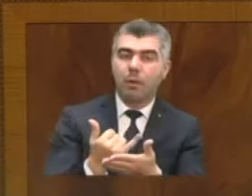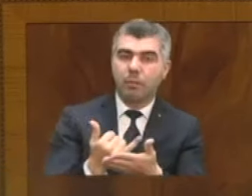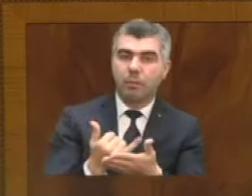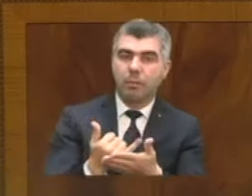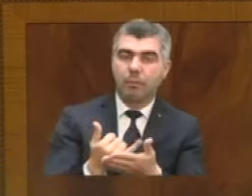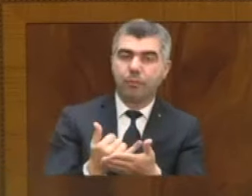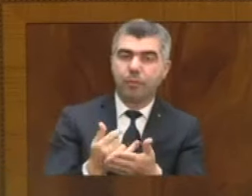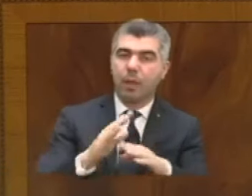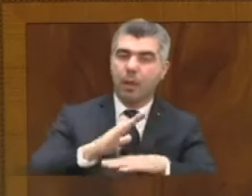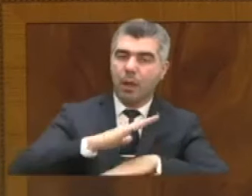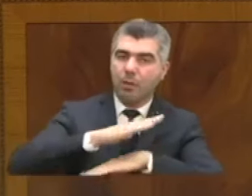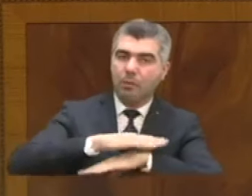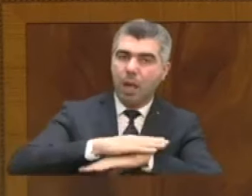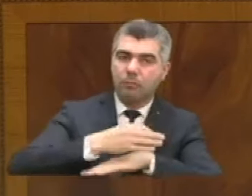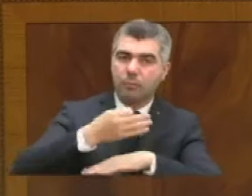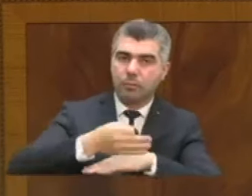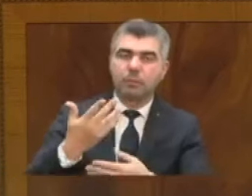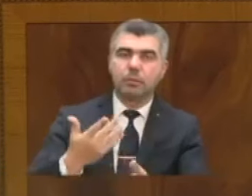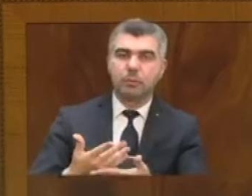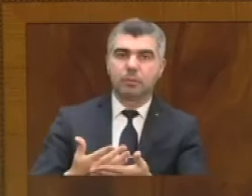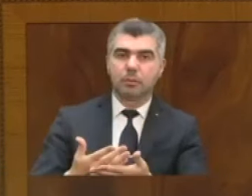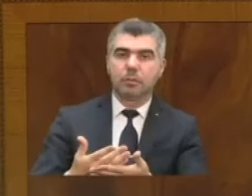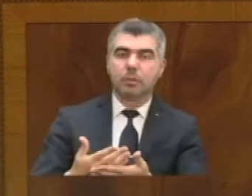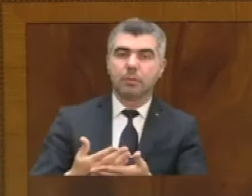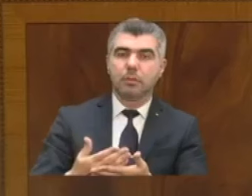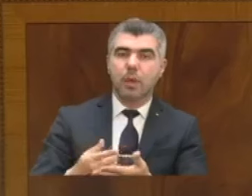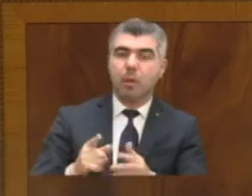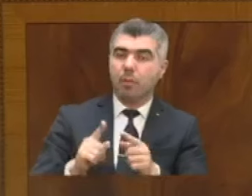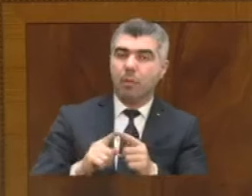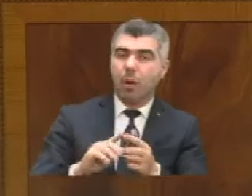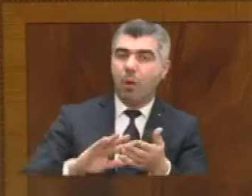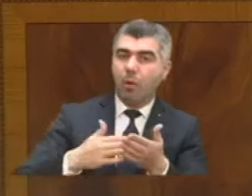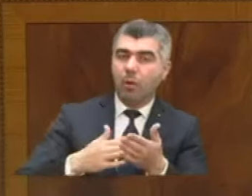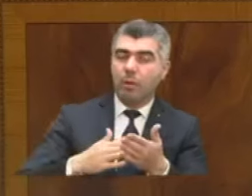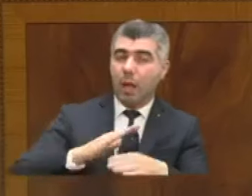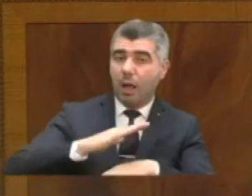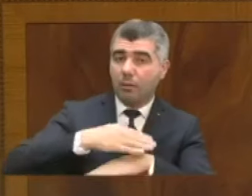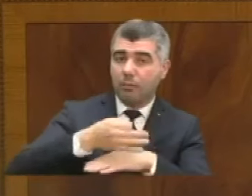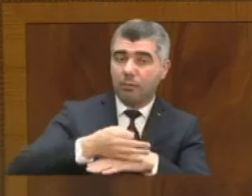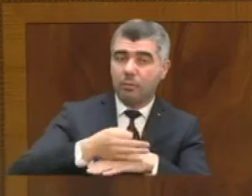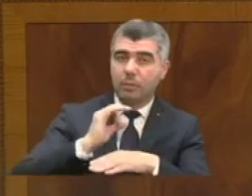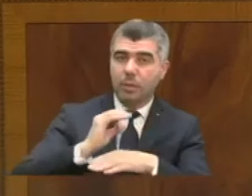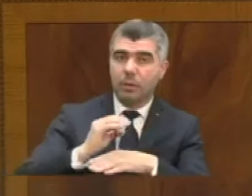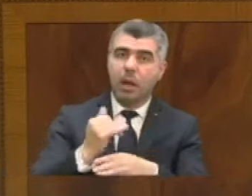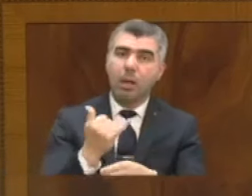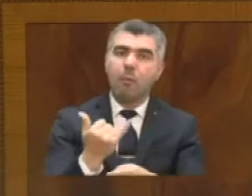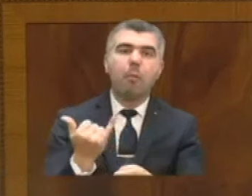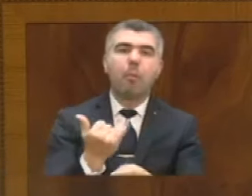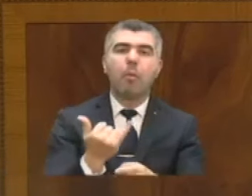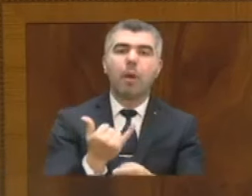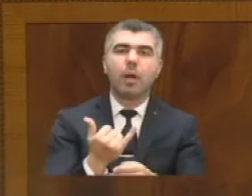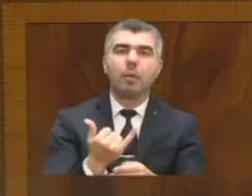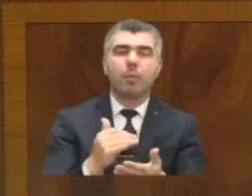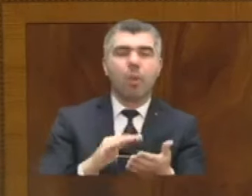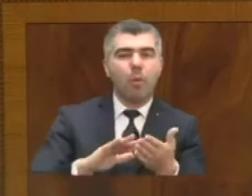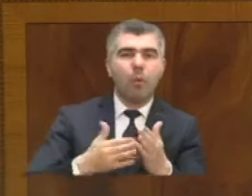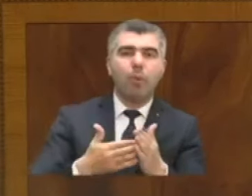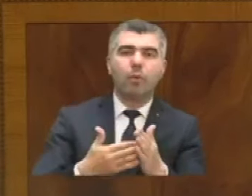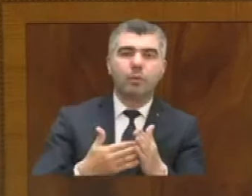الجوانب الأخلاقية، باعتبار هذه الجوانب من أهم